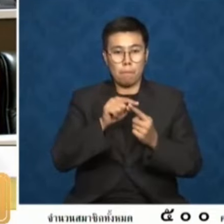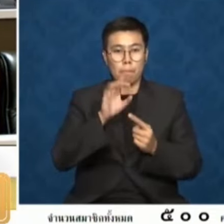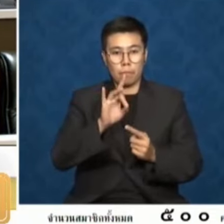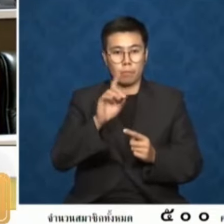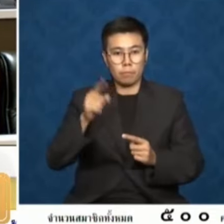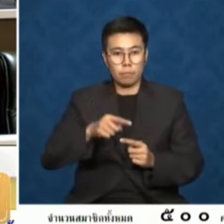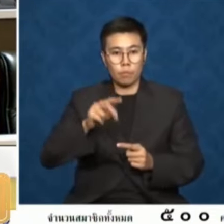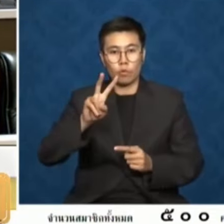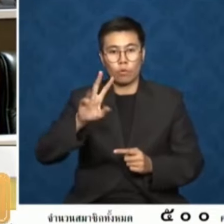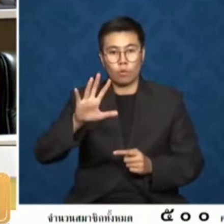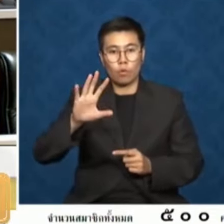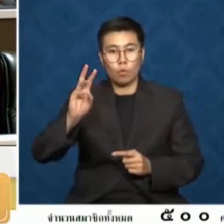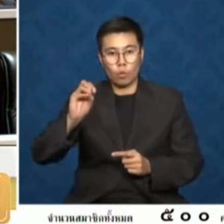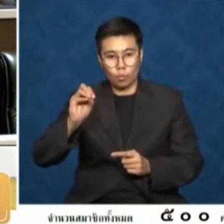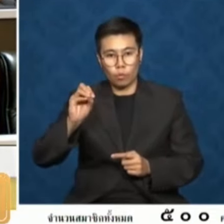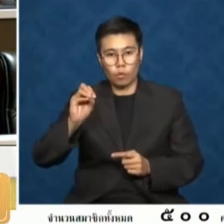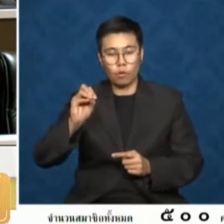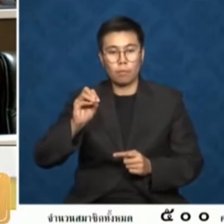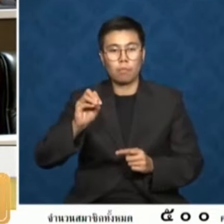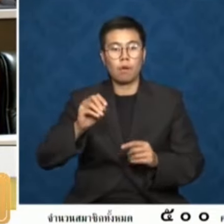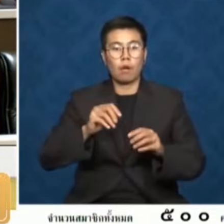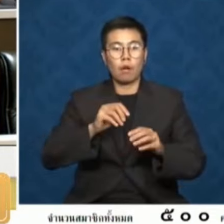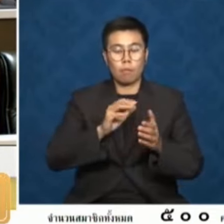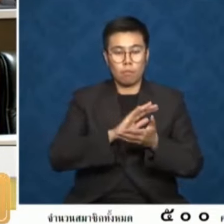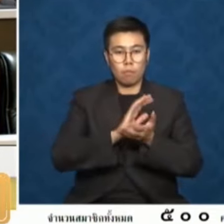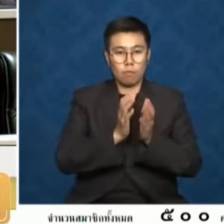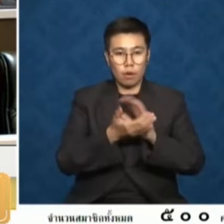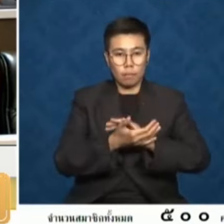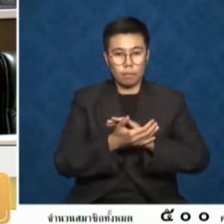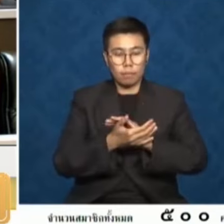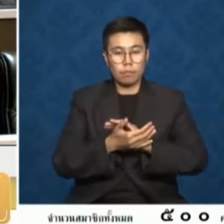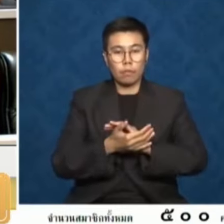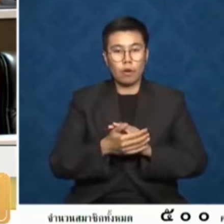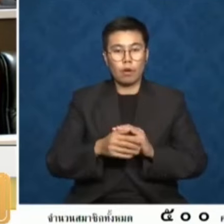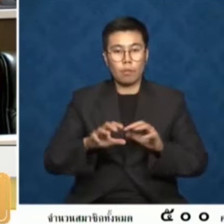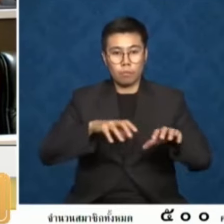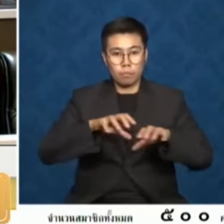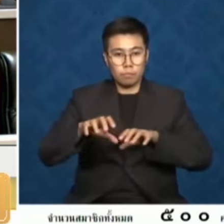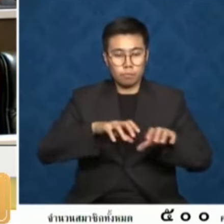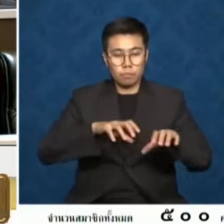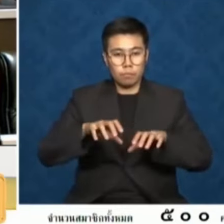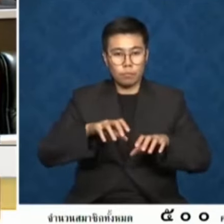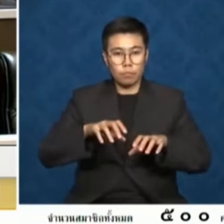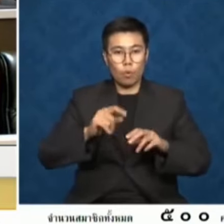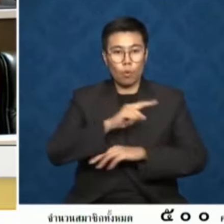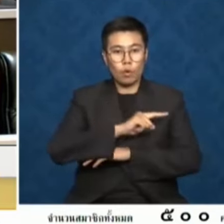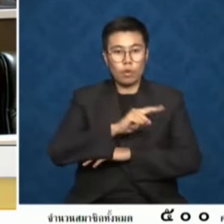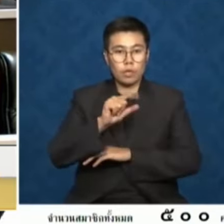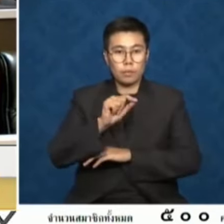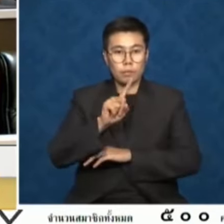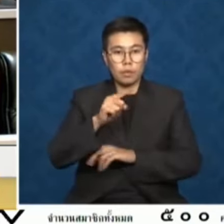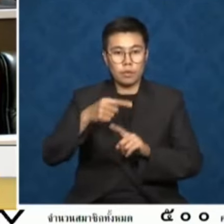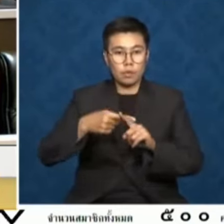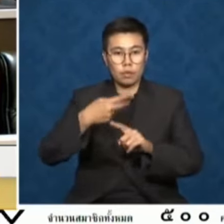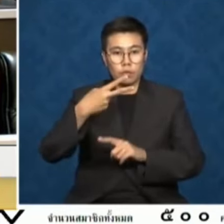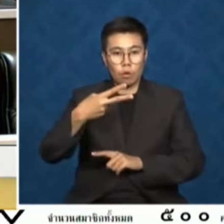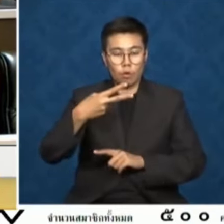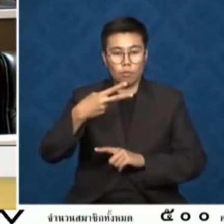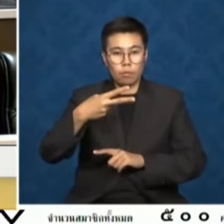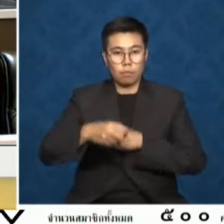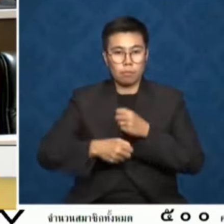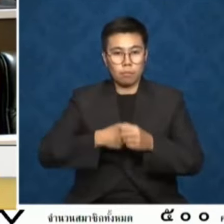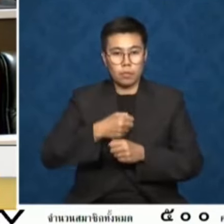8/2560เรื่องการขับเคลื่อนการปฏิรูปการบริหารงานส่วนบุคคลท้องถิ่นลงวันที่